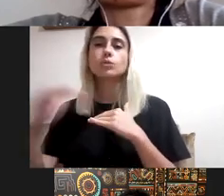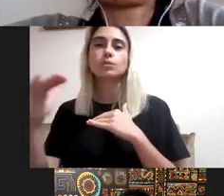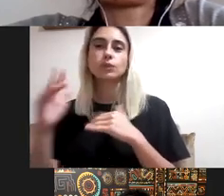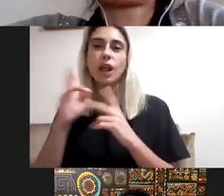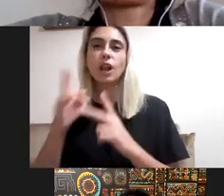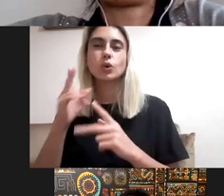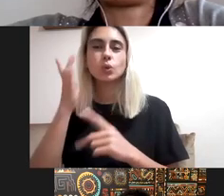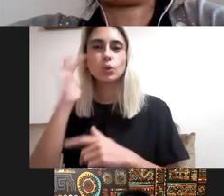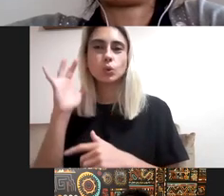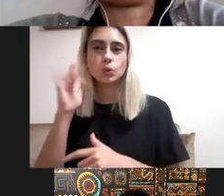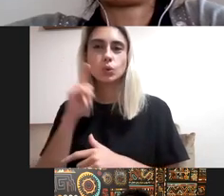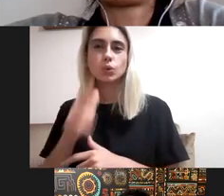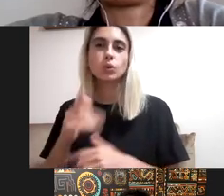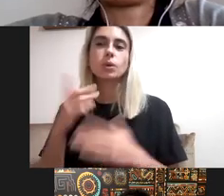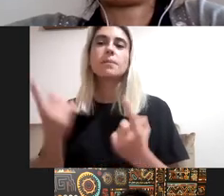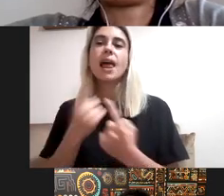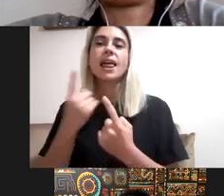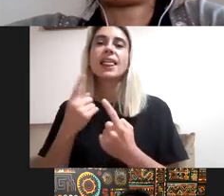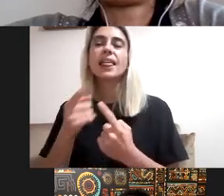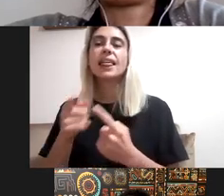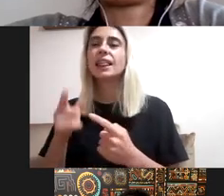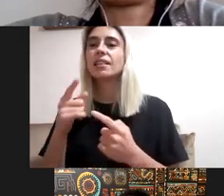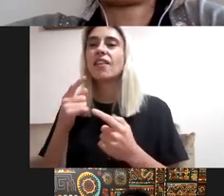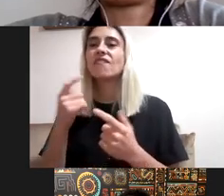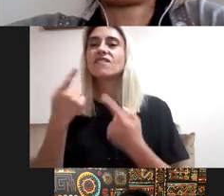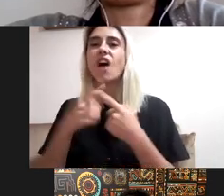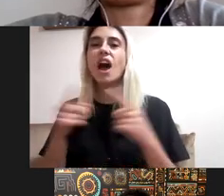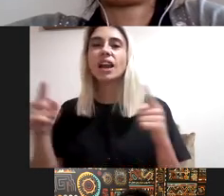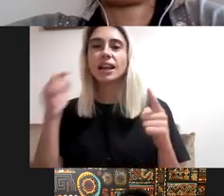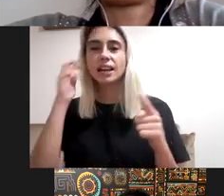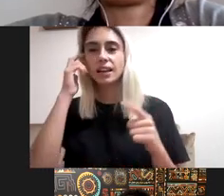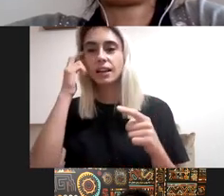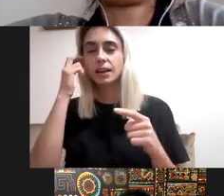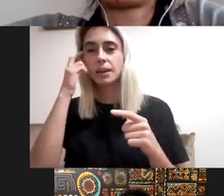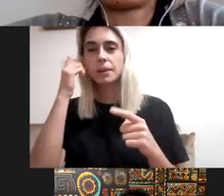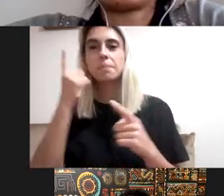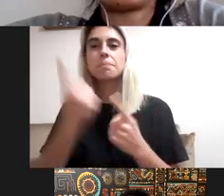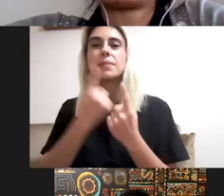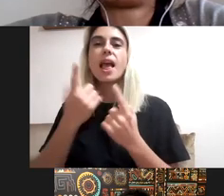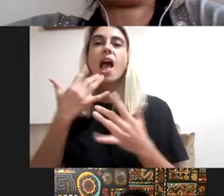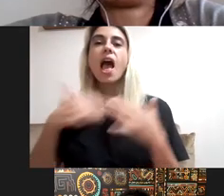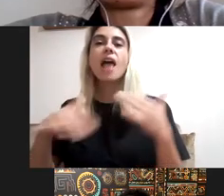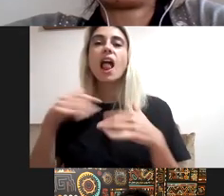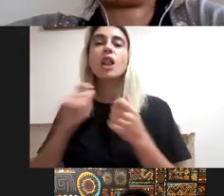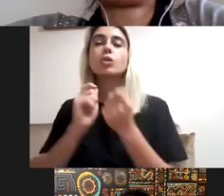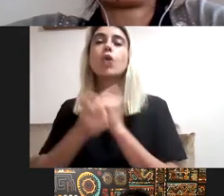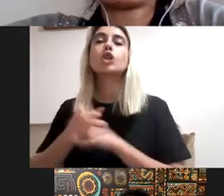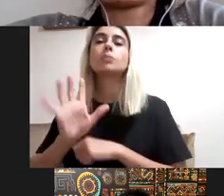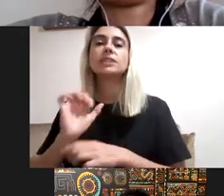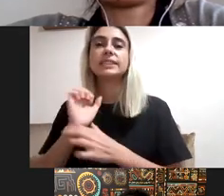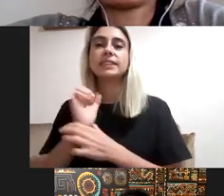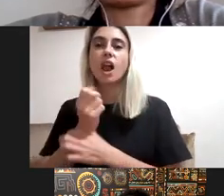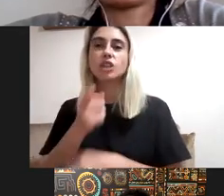kültürün bir kere yeti farklılıklarını bir engele dönüşmemesini sağlayacak hale gelmesi